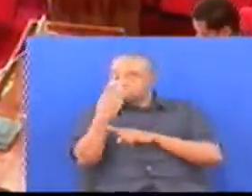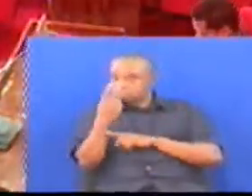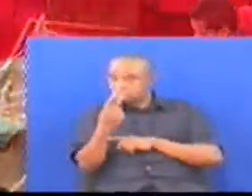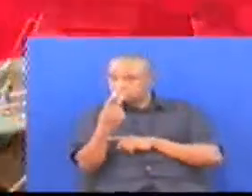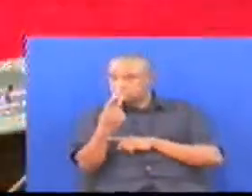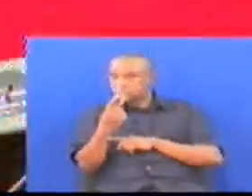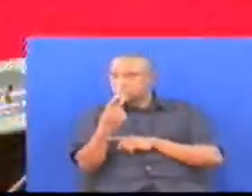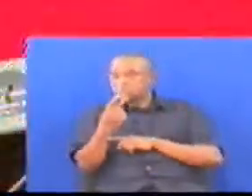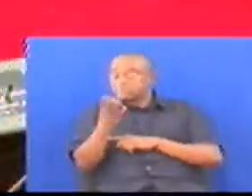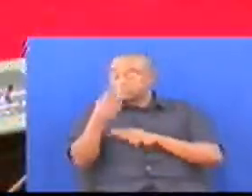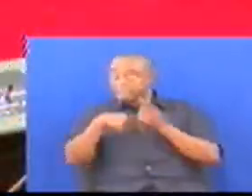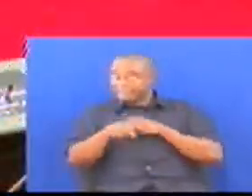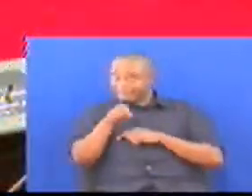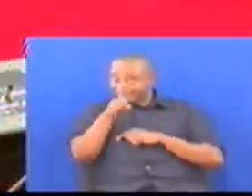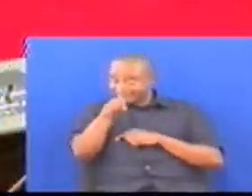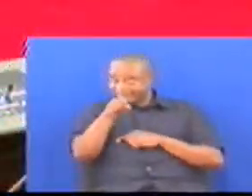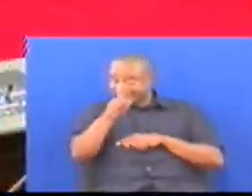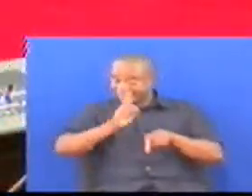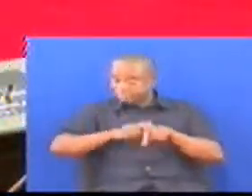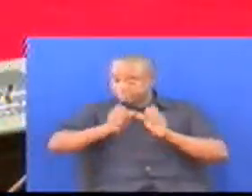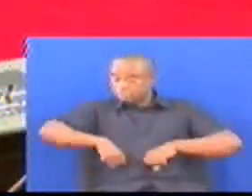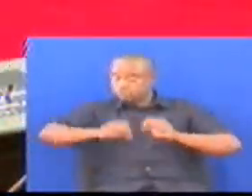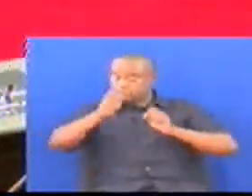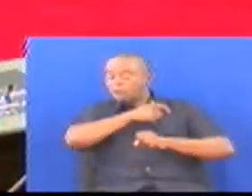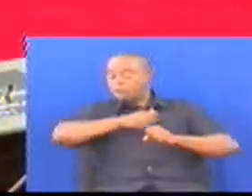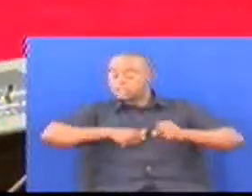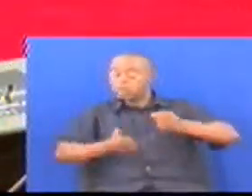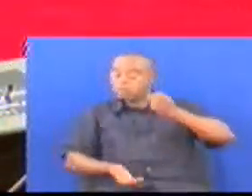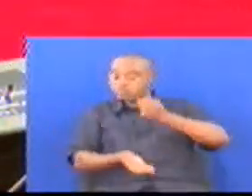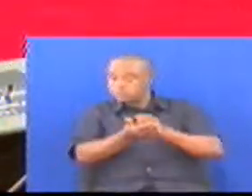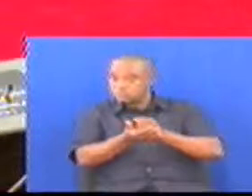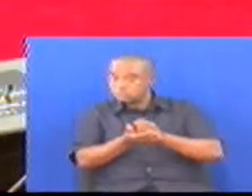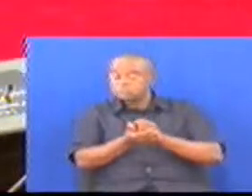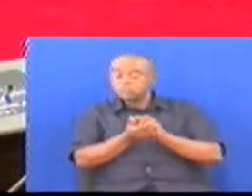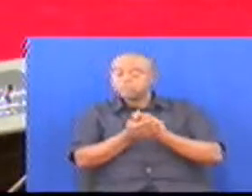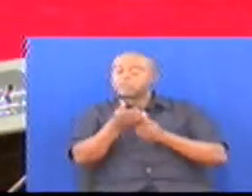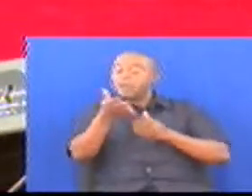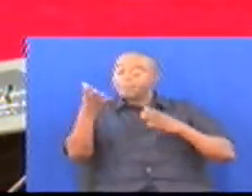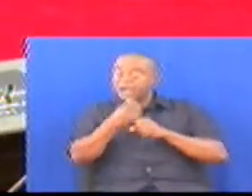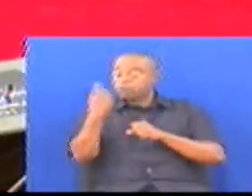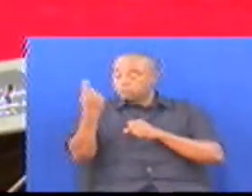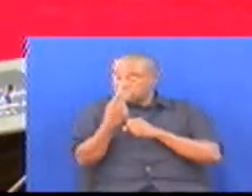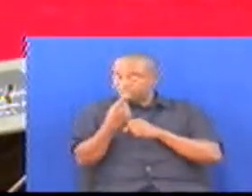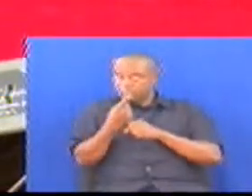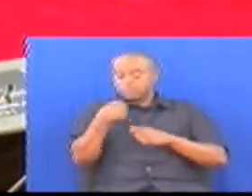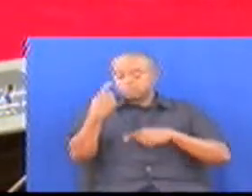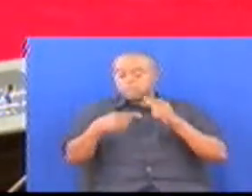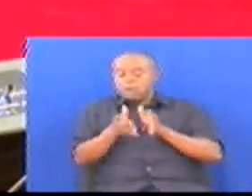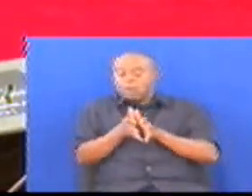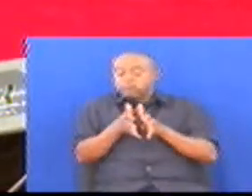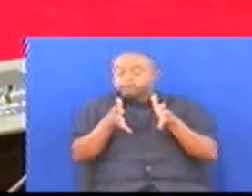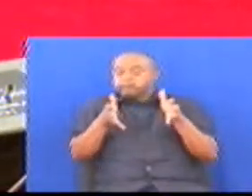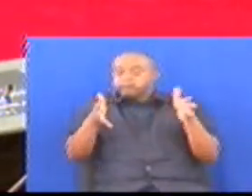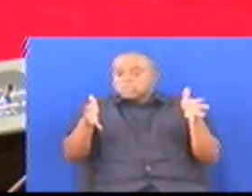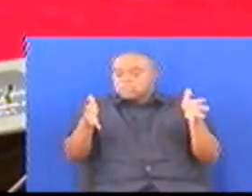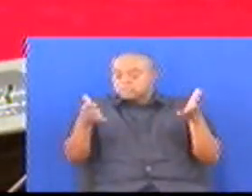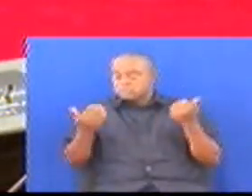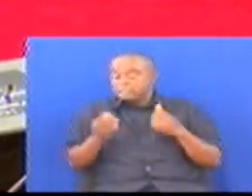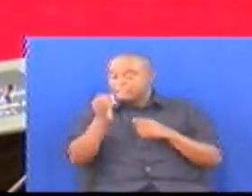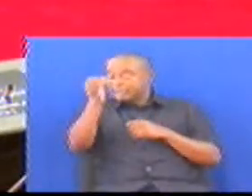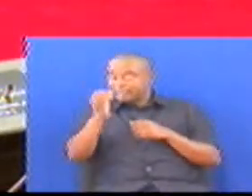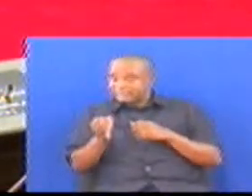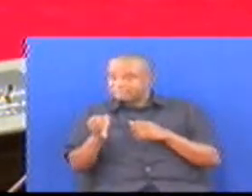6.2%. Katika kipindi cha utawala wa Rais Magufuli, ukuaji wa pato la taifa uliongezeka na kufikia wastani wa